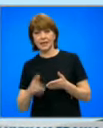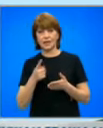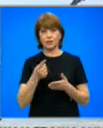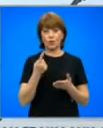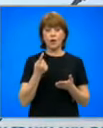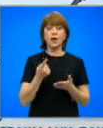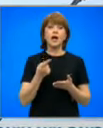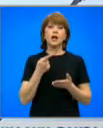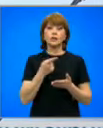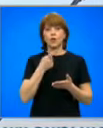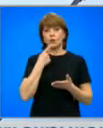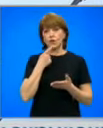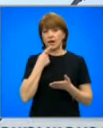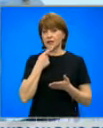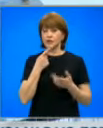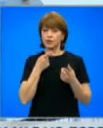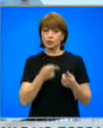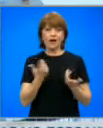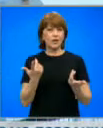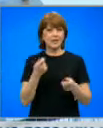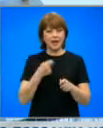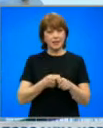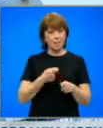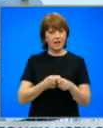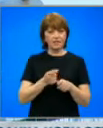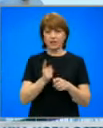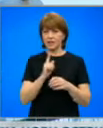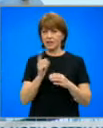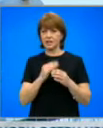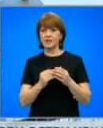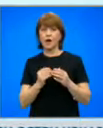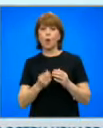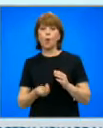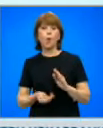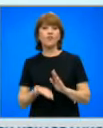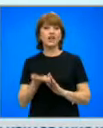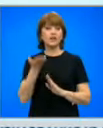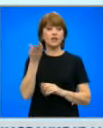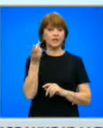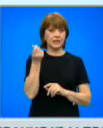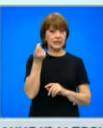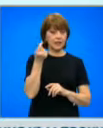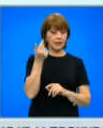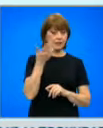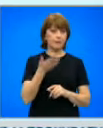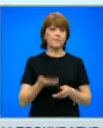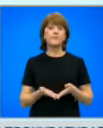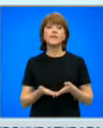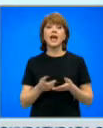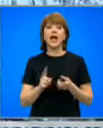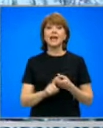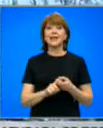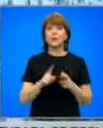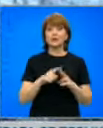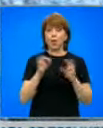премиерът. Той определи като безпрецедентно това, което са направили, за да не се вдигнат цените на битовите потребители и помощта, която дават за бизнеса. Кирил